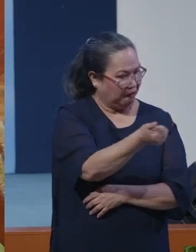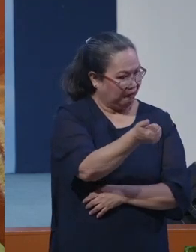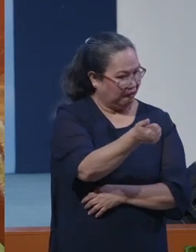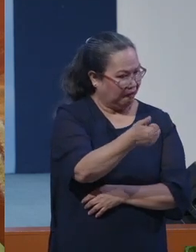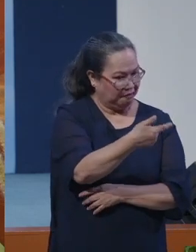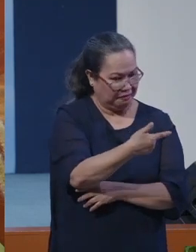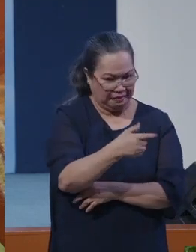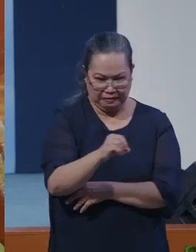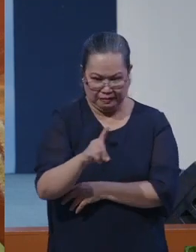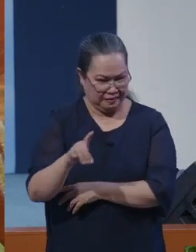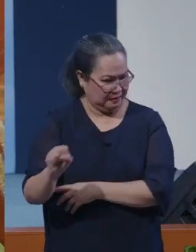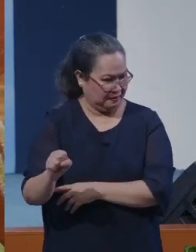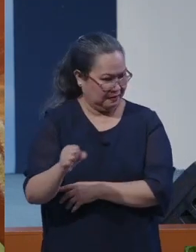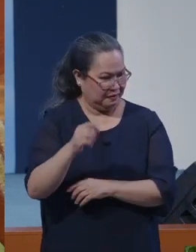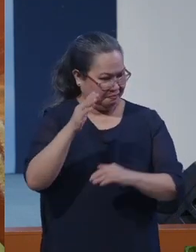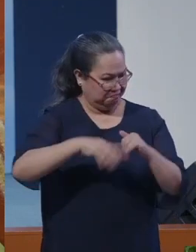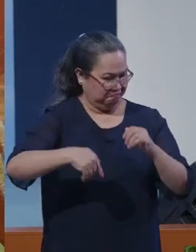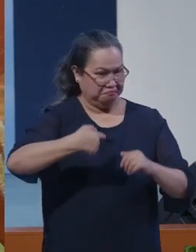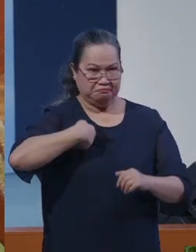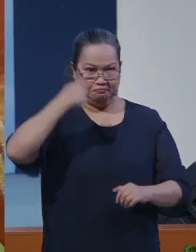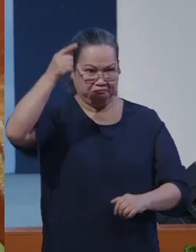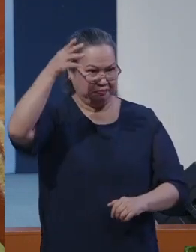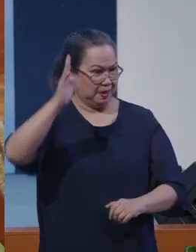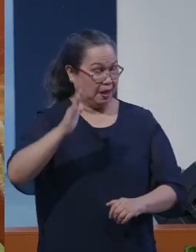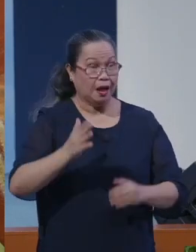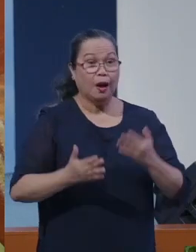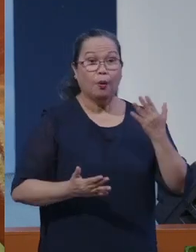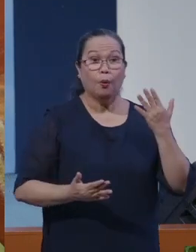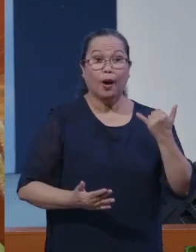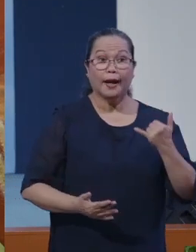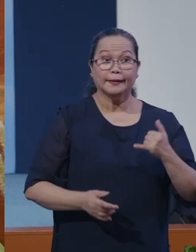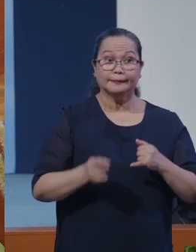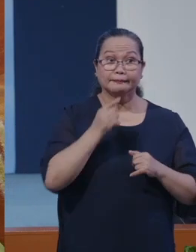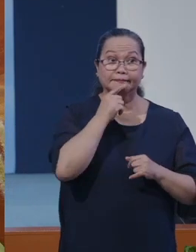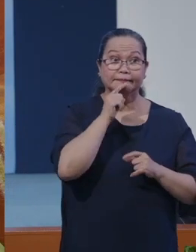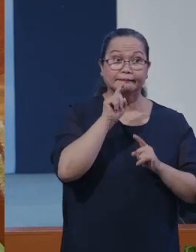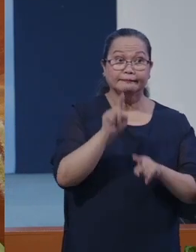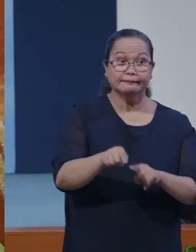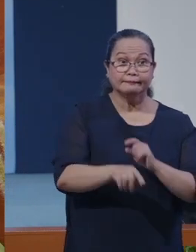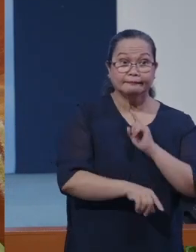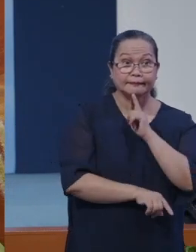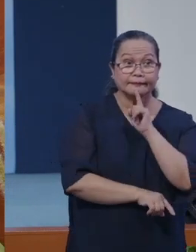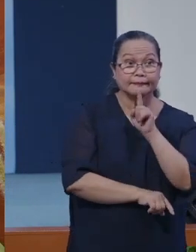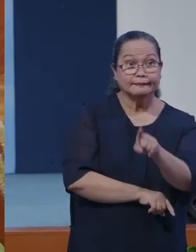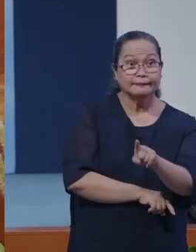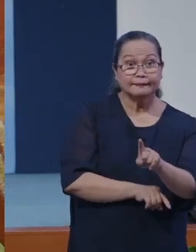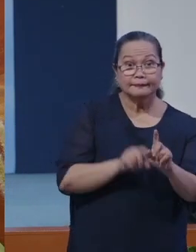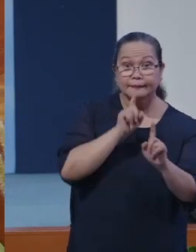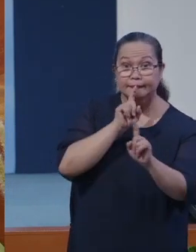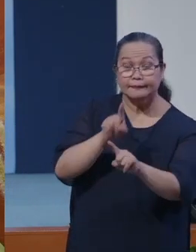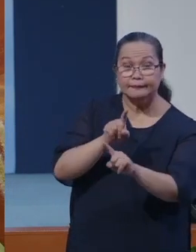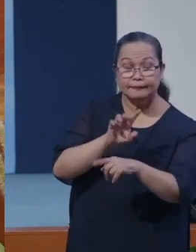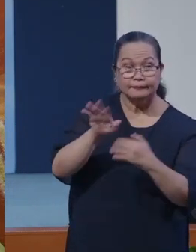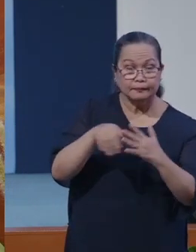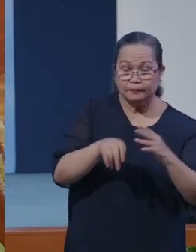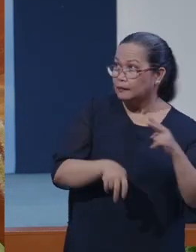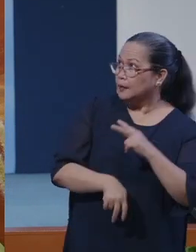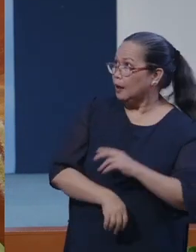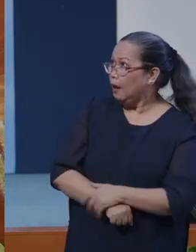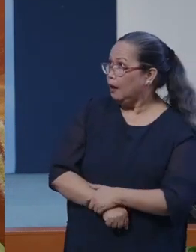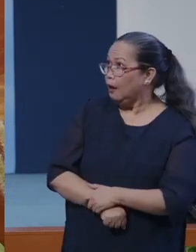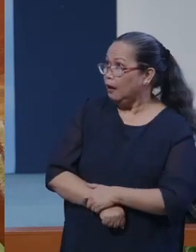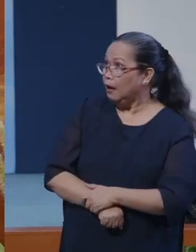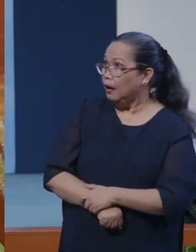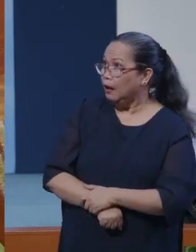gods before me. Bakit? Tignan niyo yung sagot, yung response. But when he heard these